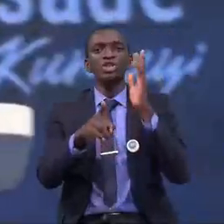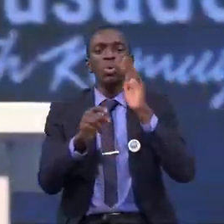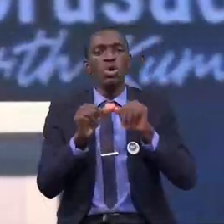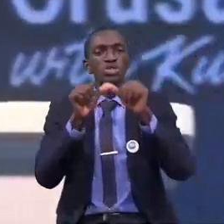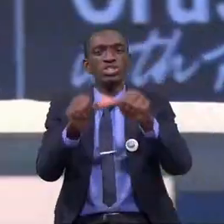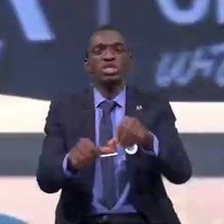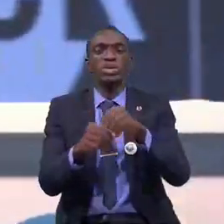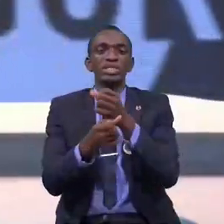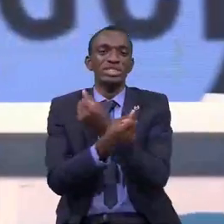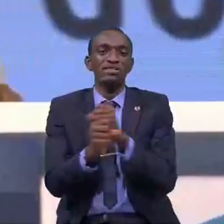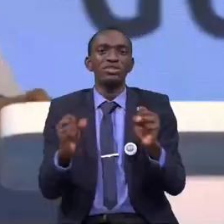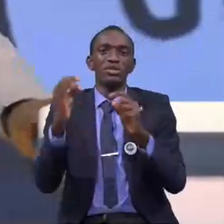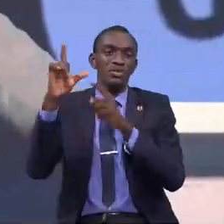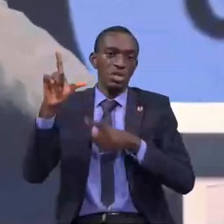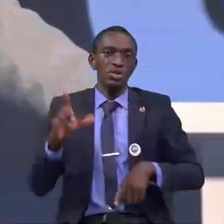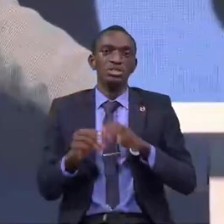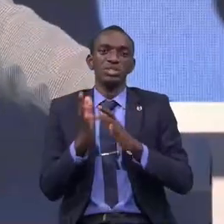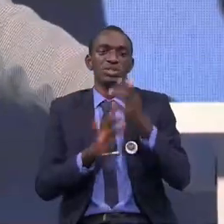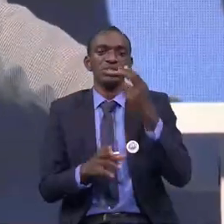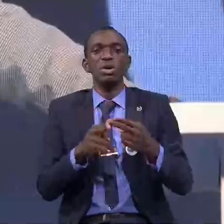Tu vas continuer dans le salut du Seigneur.